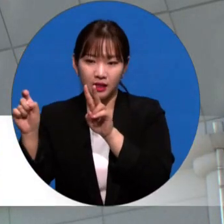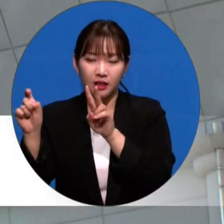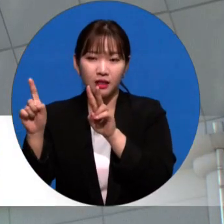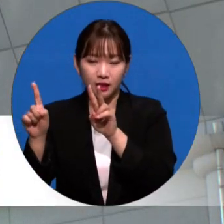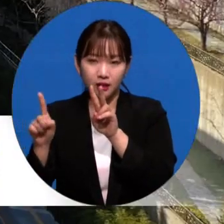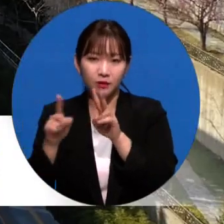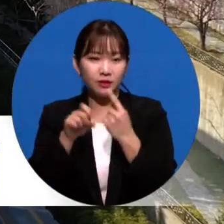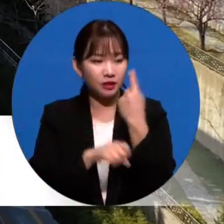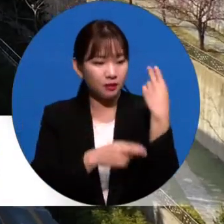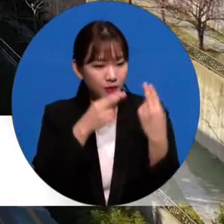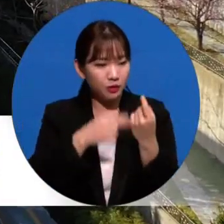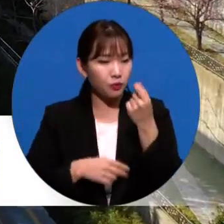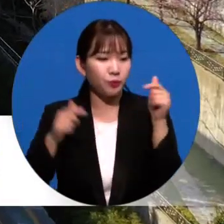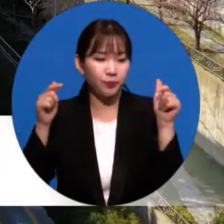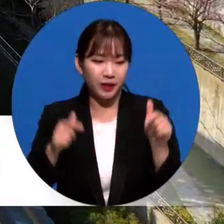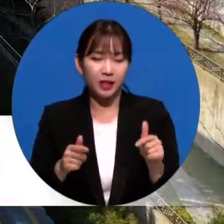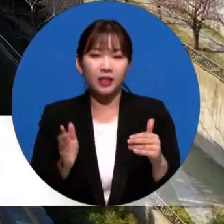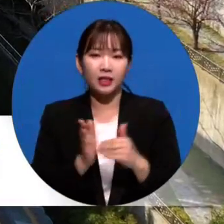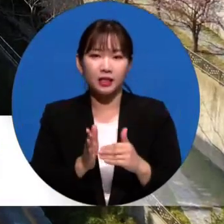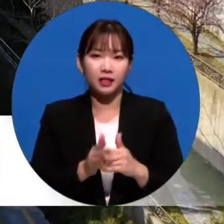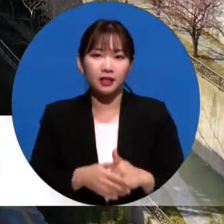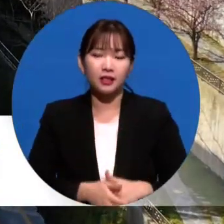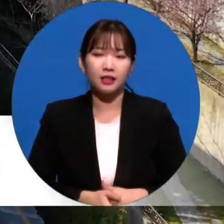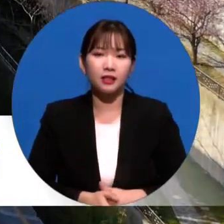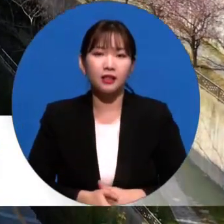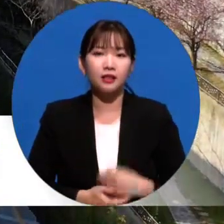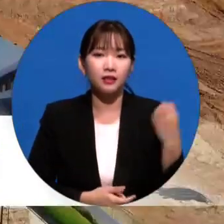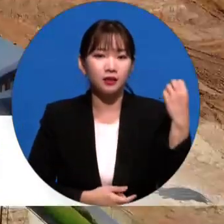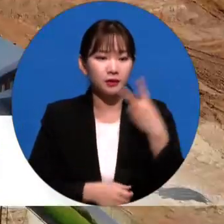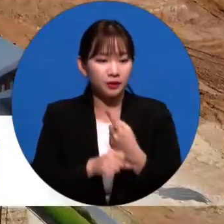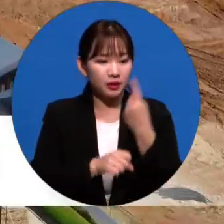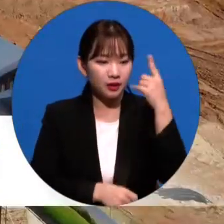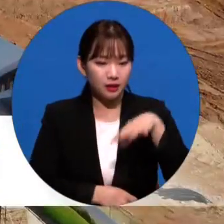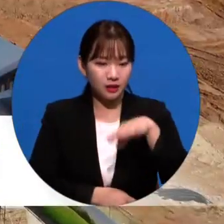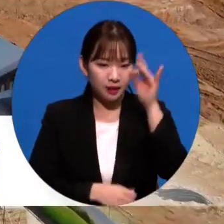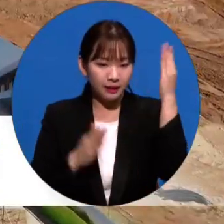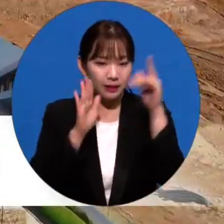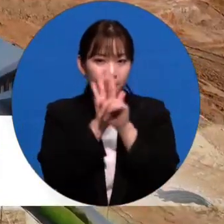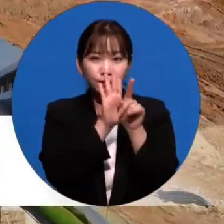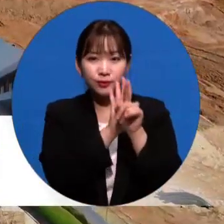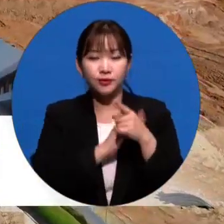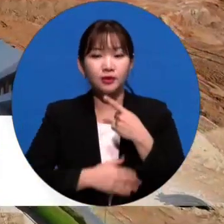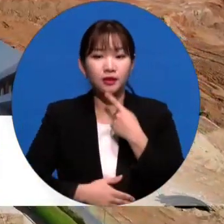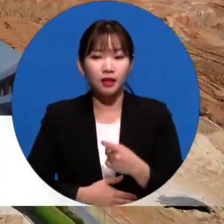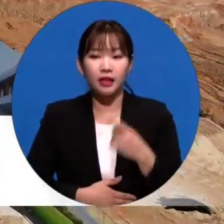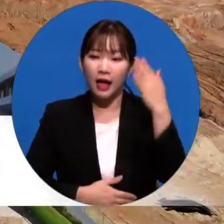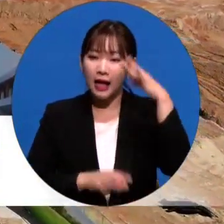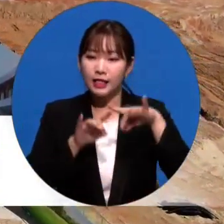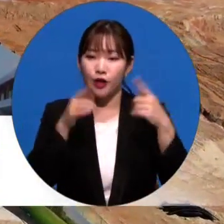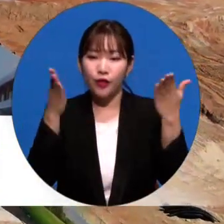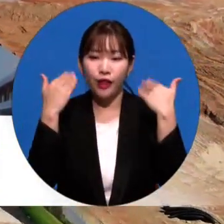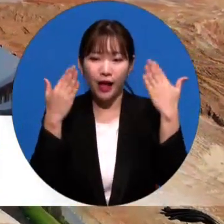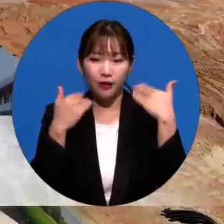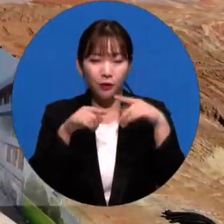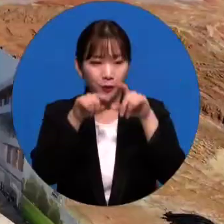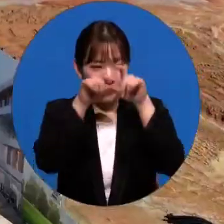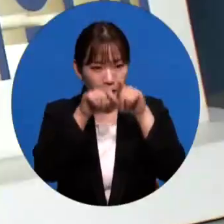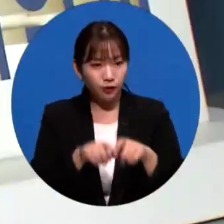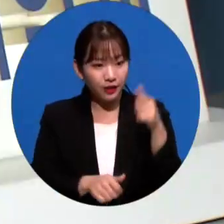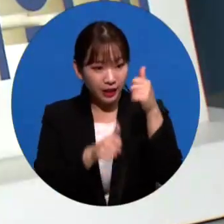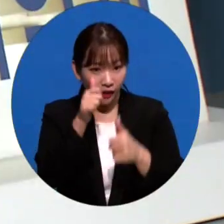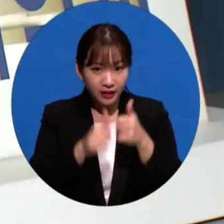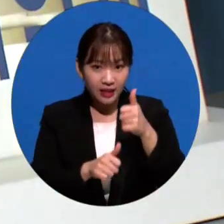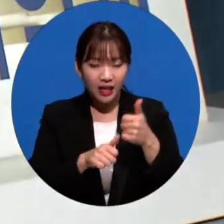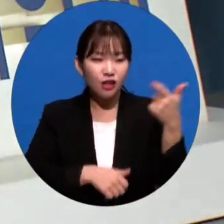1로 지난해보다 소폭 감소했습니다. 한편 지난해 처음 학생을 모집한 한국에너지공대의 평균